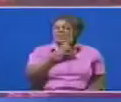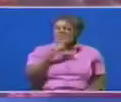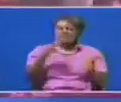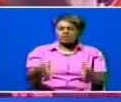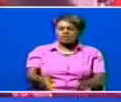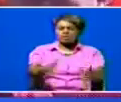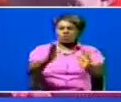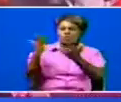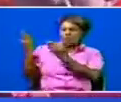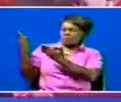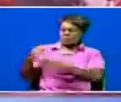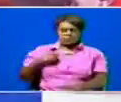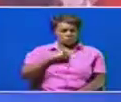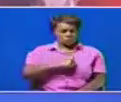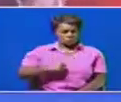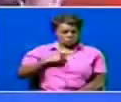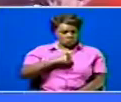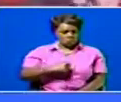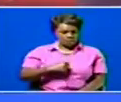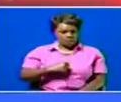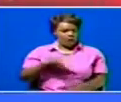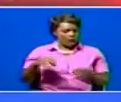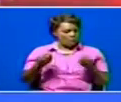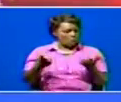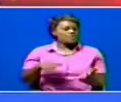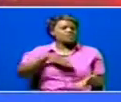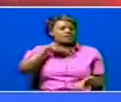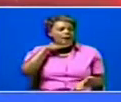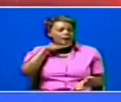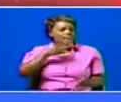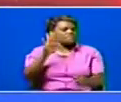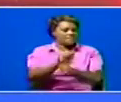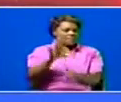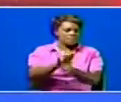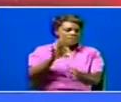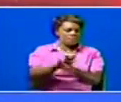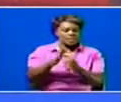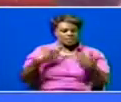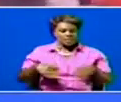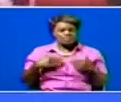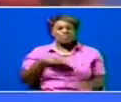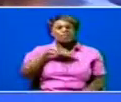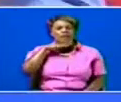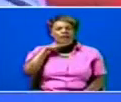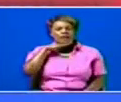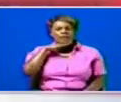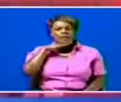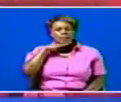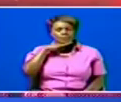hii. Unfortunately, we have lost a big number of lives as